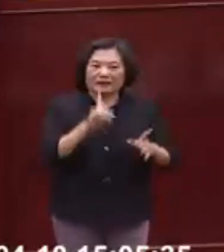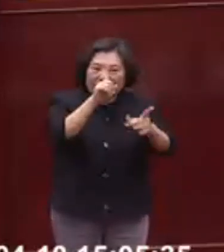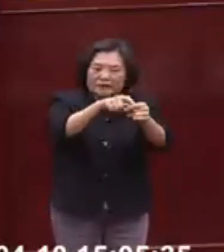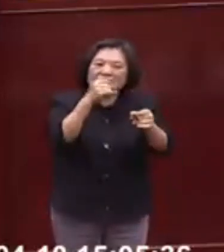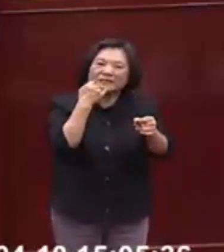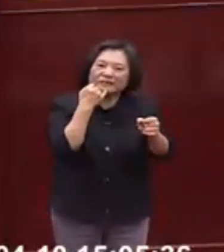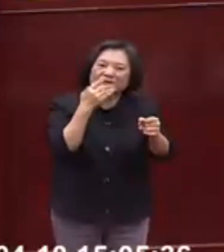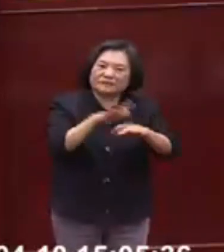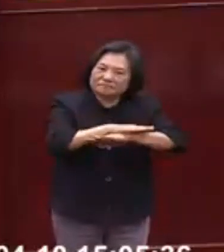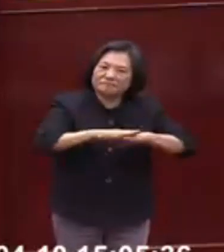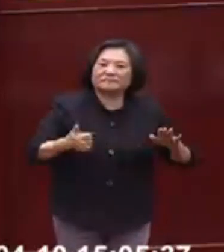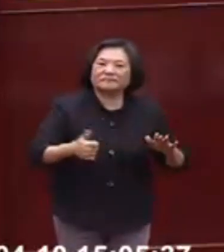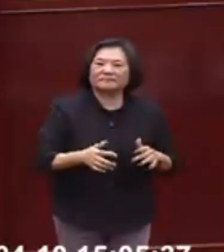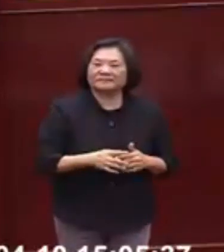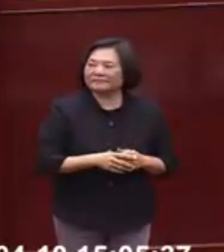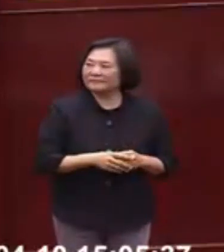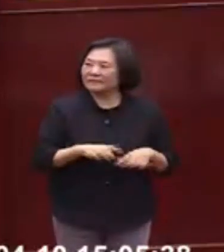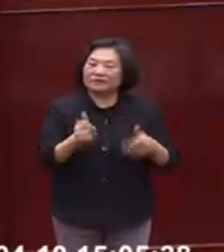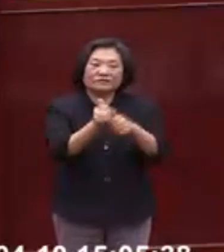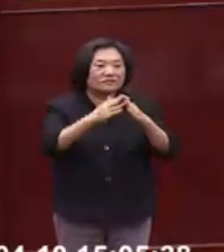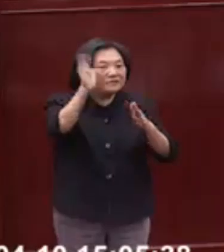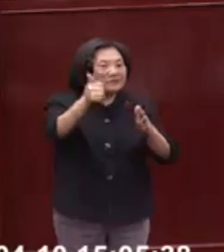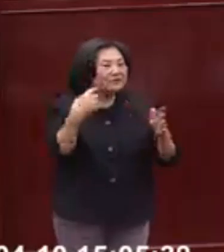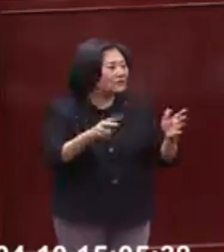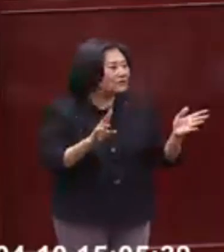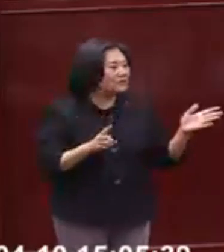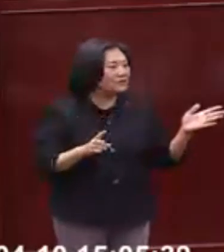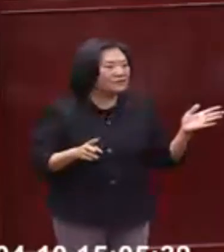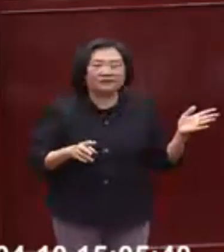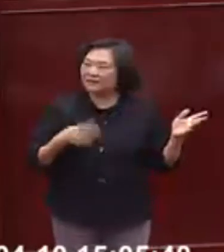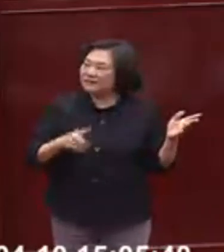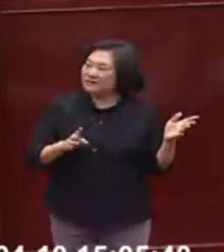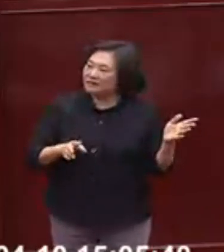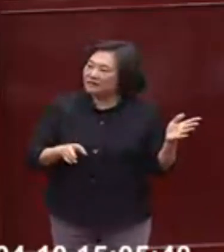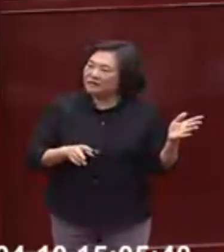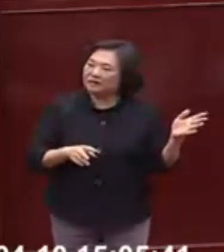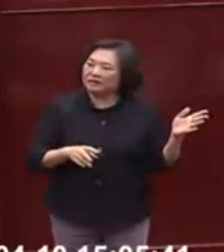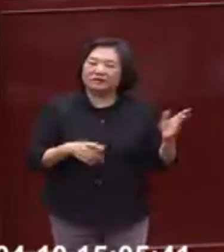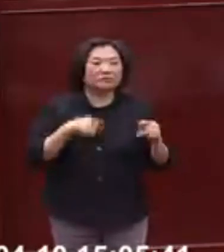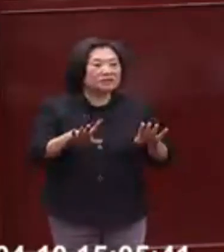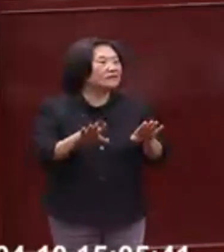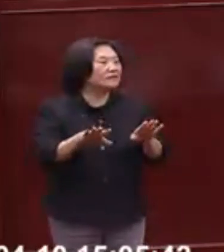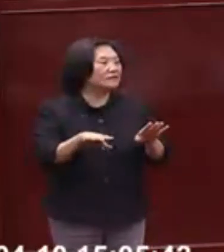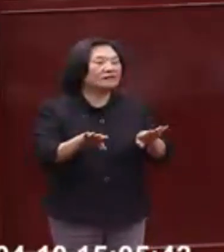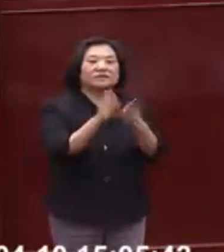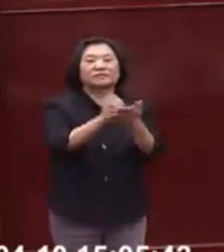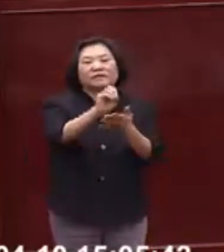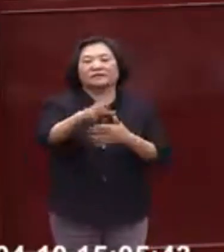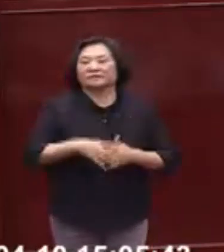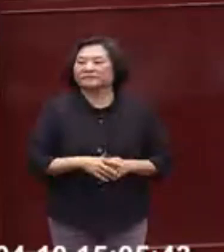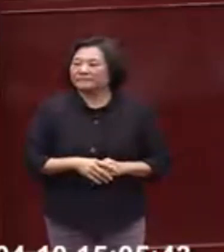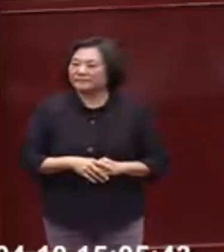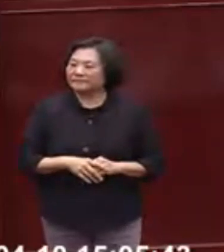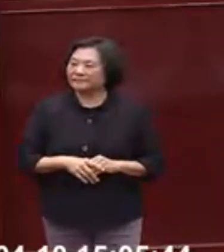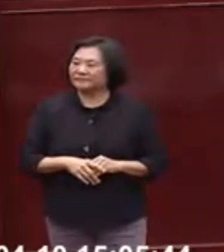衡。那还有一个副市长是分副市长，这应该我介绍过了。OK， 好，那我们再先来开始今天的市政报告。